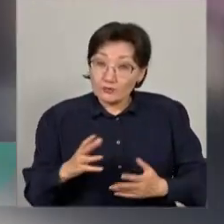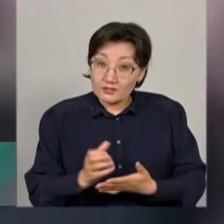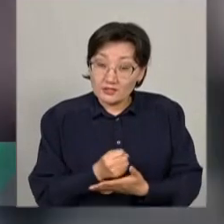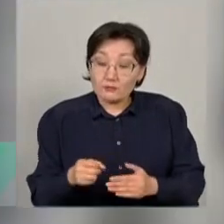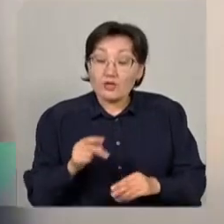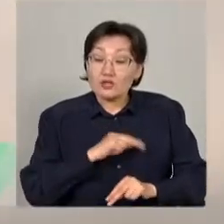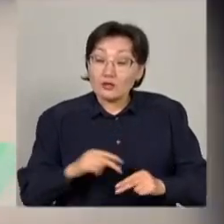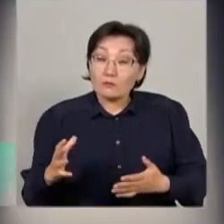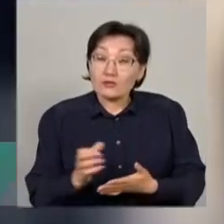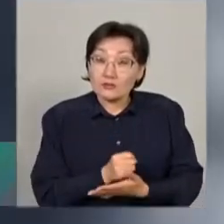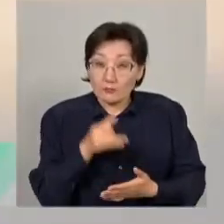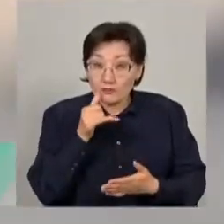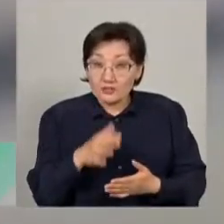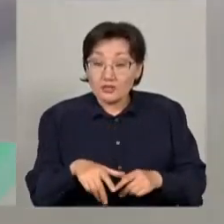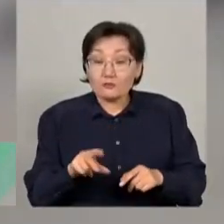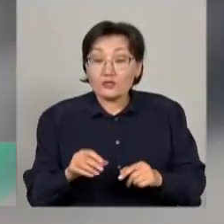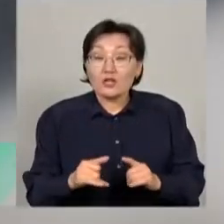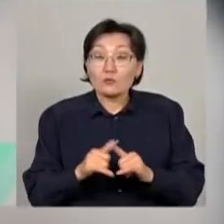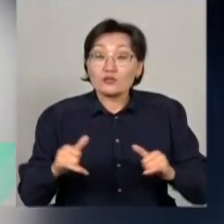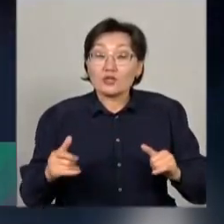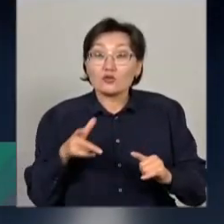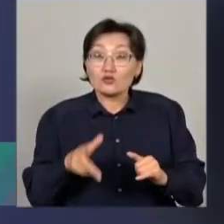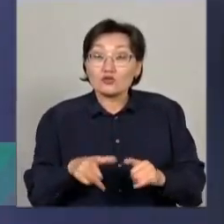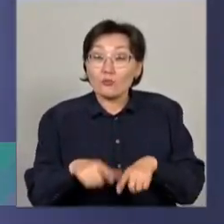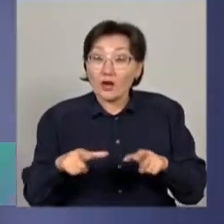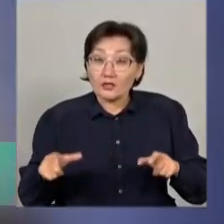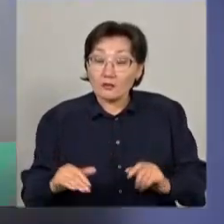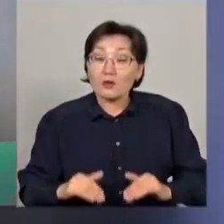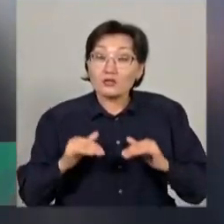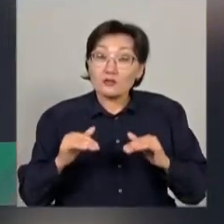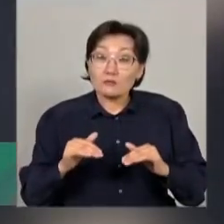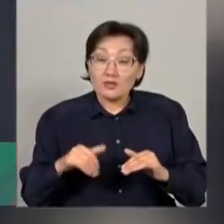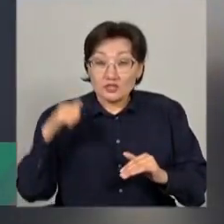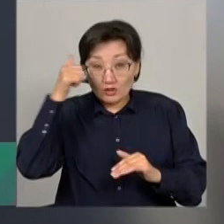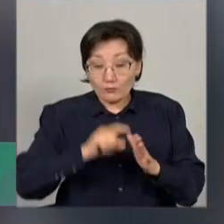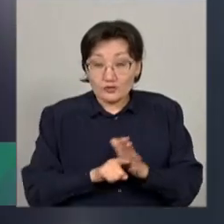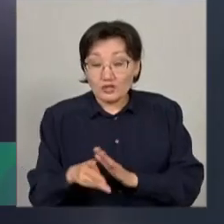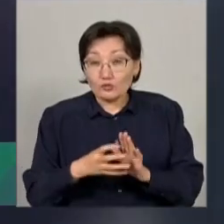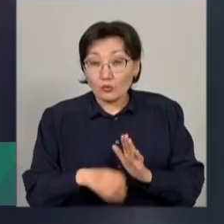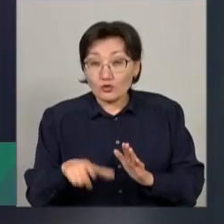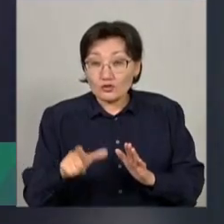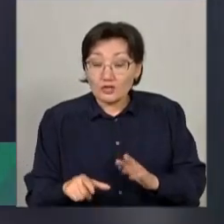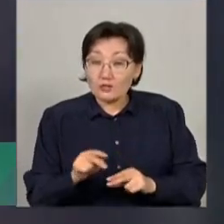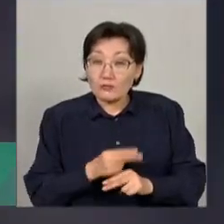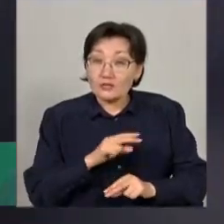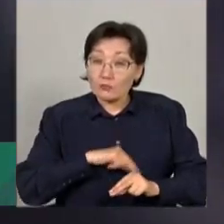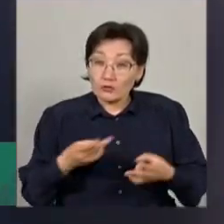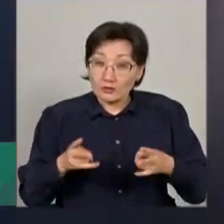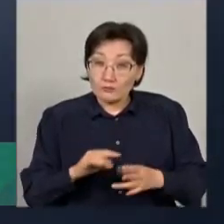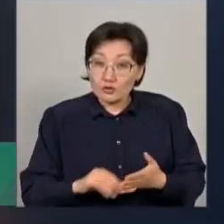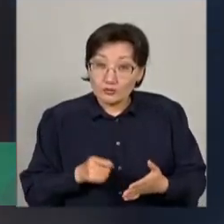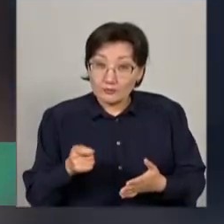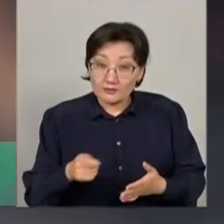Екі қолға бір күрек таппай жүргендер саны тағы өсіп 3 мыңға жетіпті. Жыл басынан бері тағы 900 адам өтініш берген.